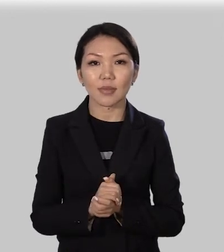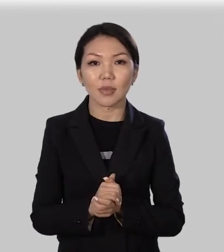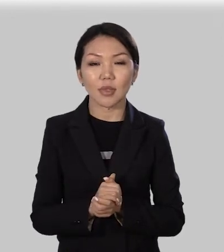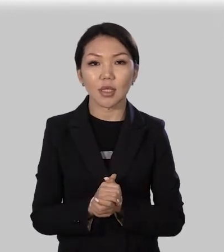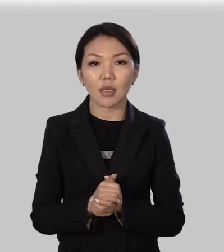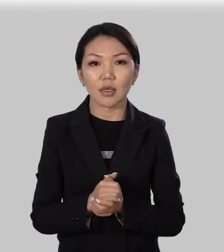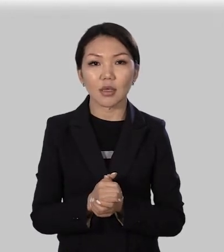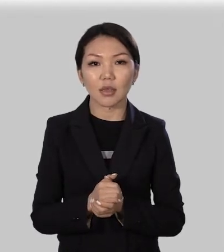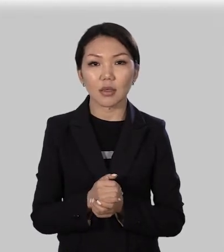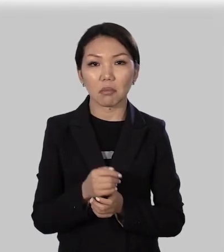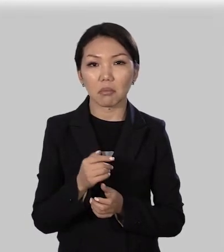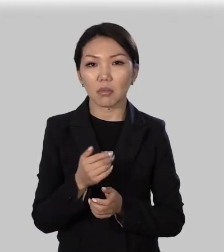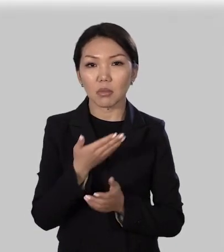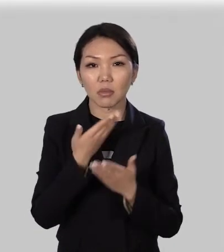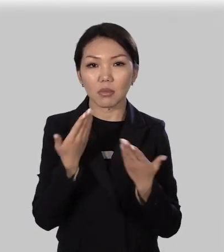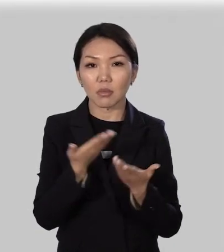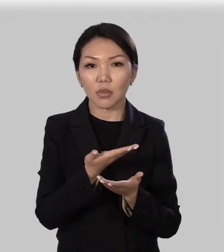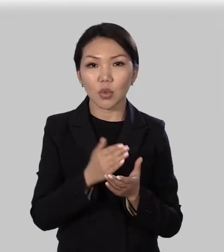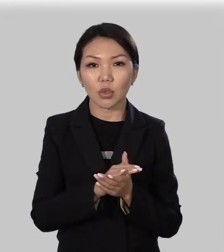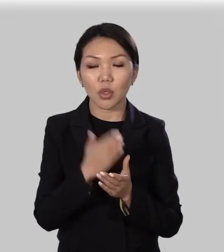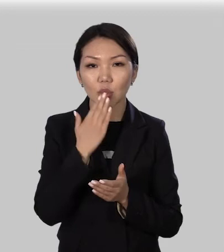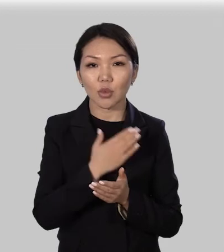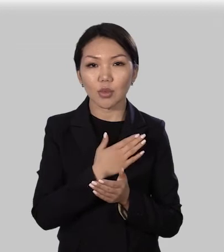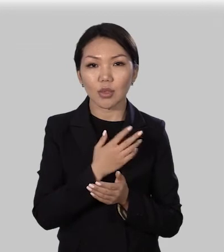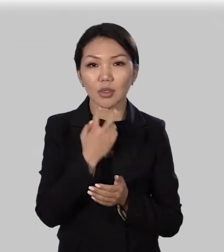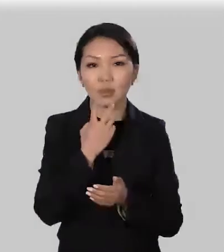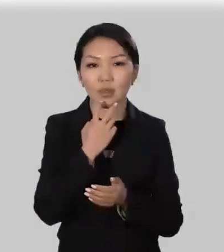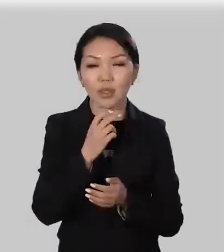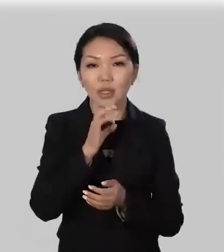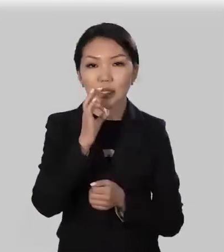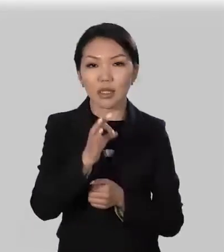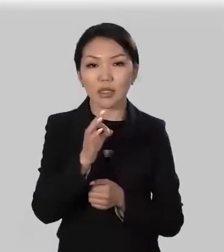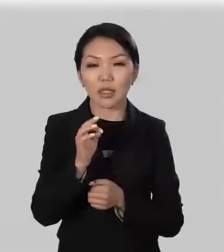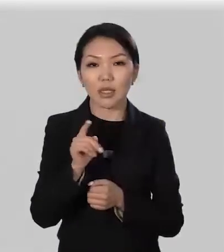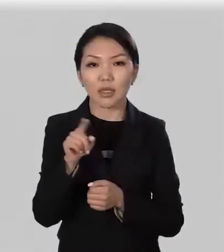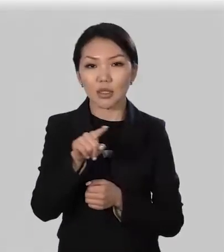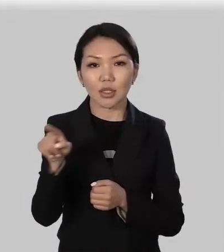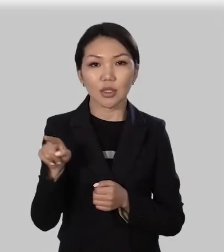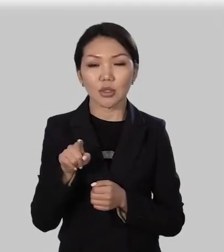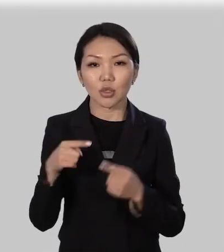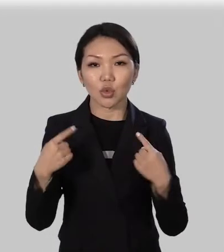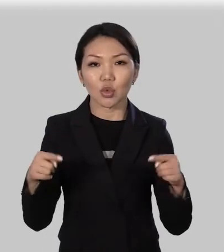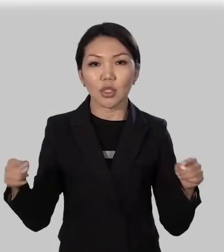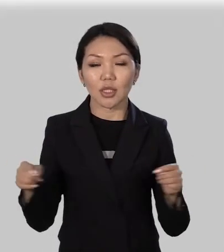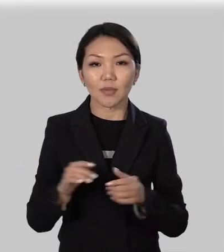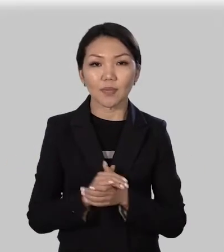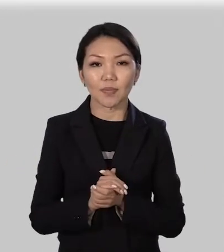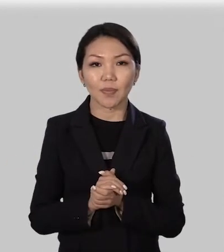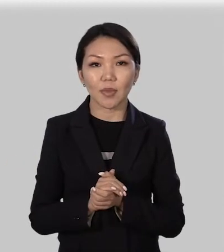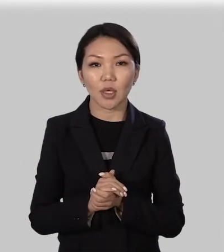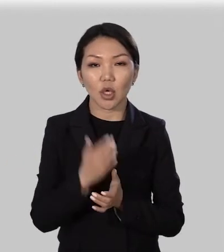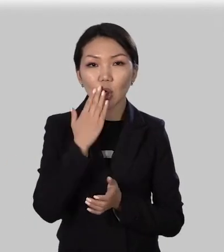«Где же тут любовь?» – насмешливо спросили его остальные. «Любовь живет в моем сердце», – сияя, ответил